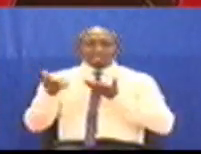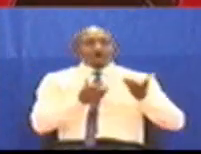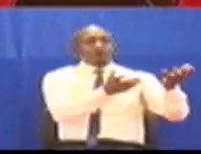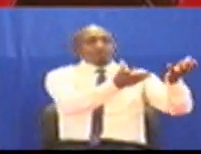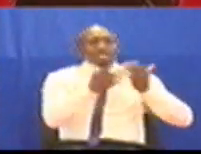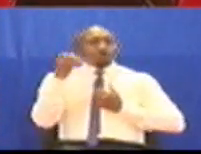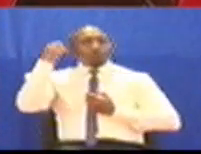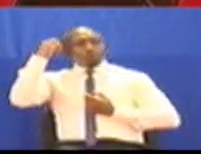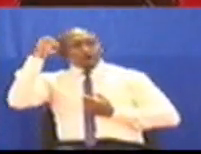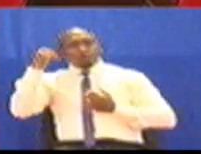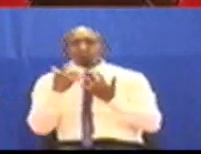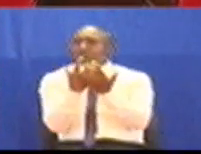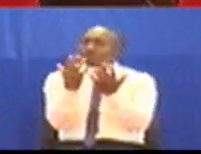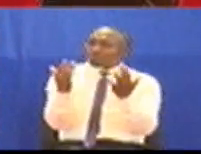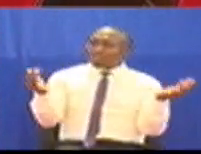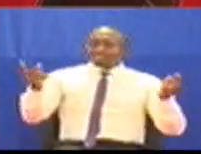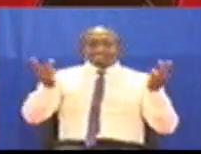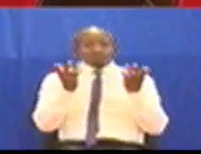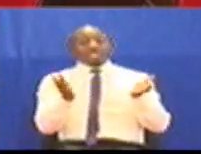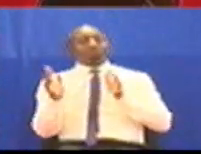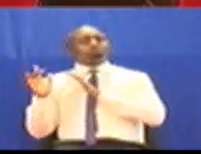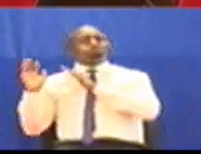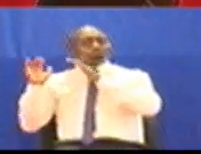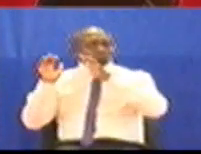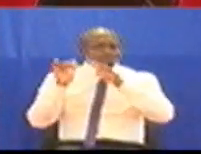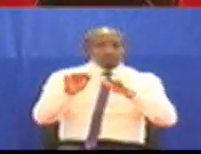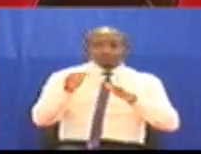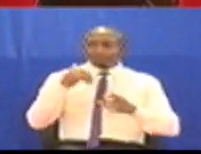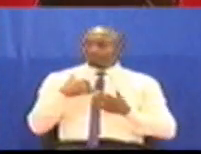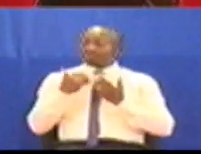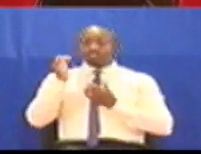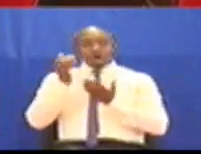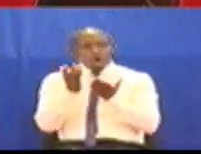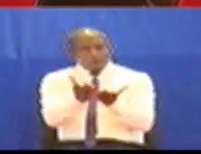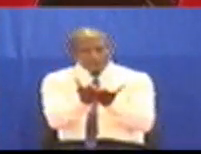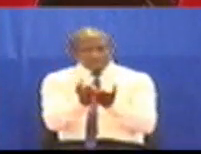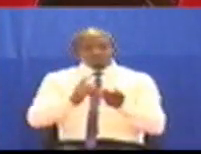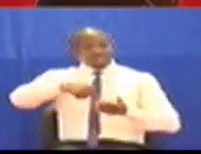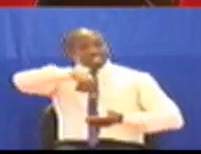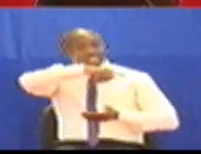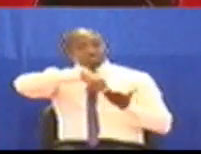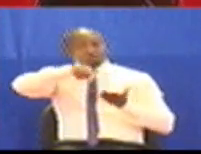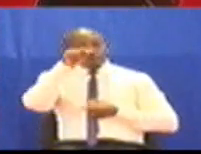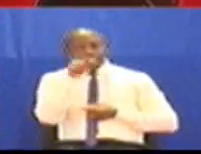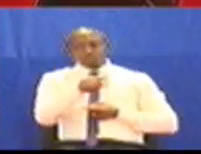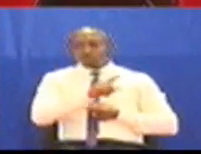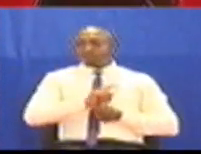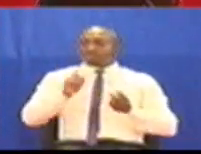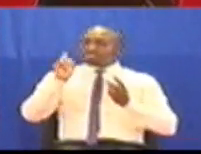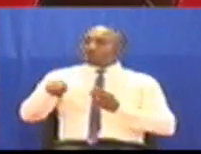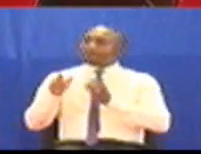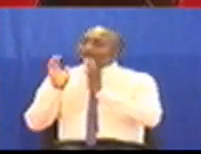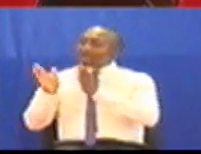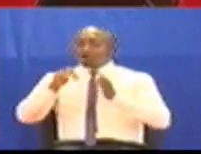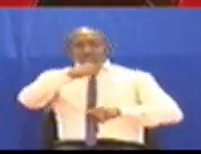wengi kwa kiasi hicho ambacho wanafika pale. Kwa hiyo nilikuwa naomba kwamba bado tunaomba kile kituo kama mpango wa hospitali ya wilaya